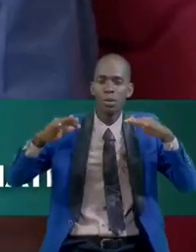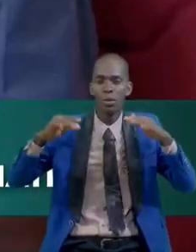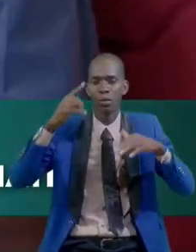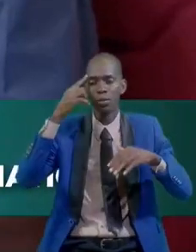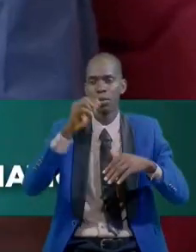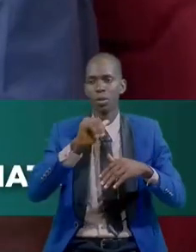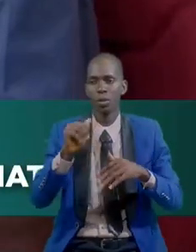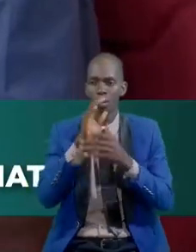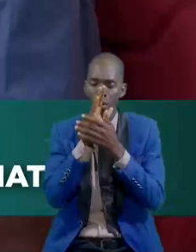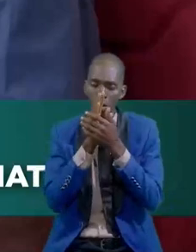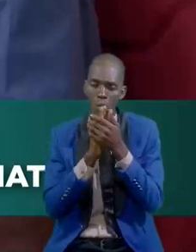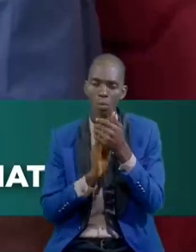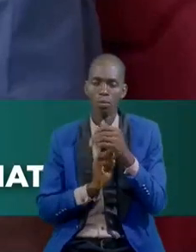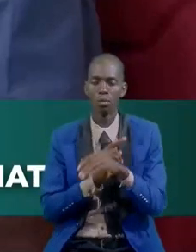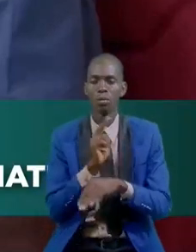nation humiliée.